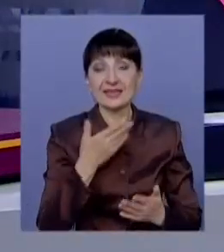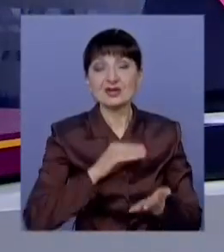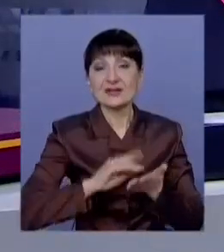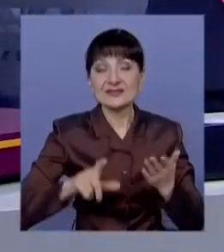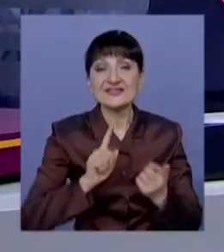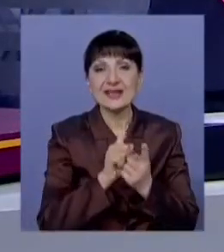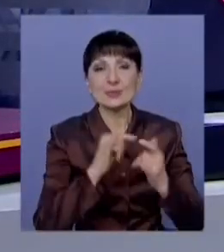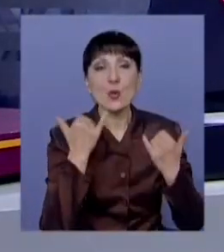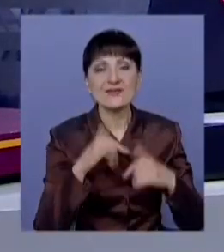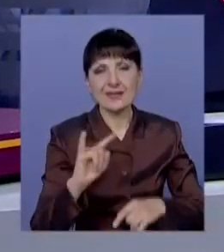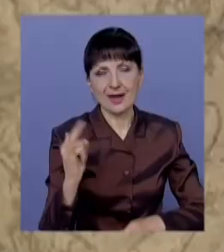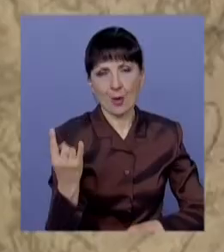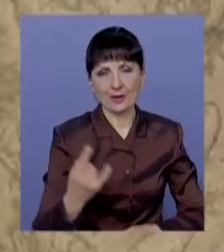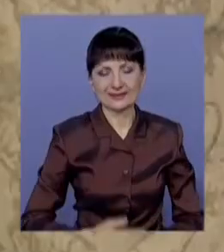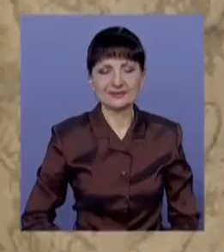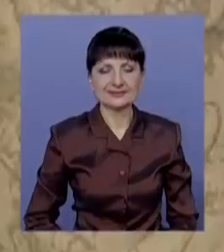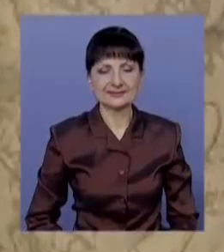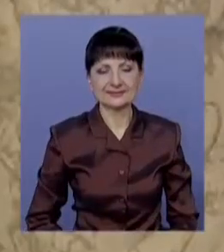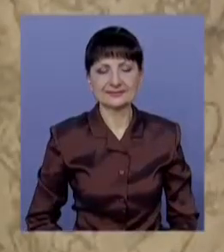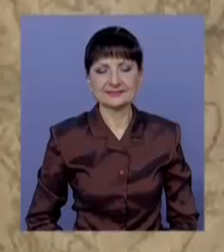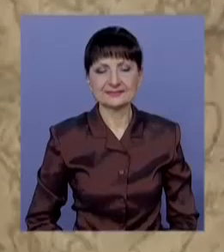удивительным ребенком.